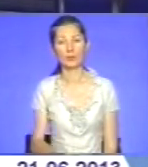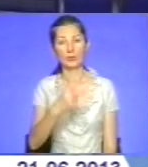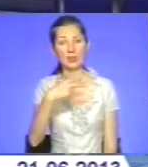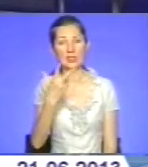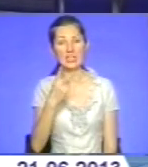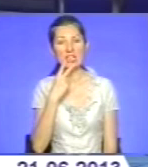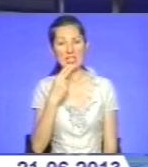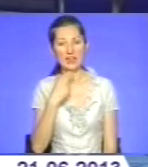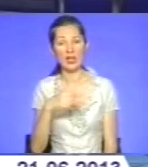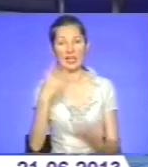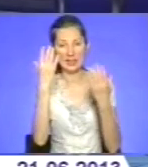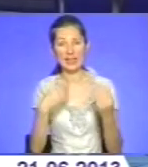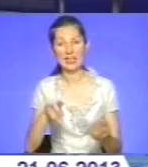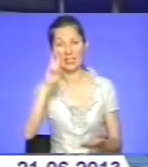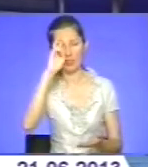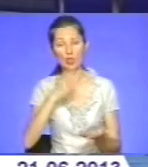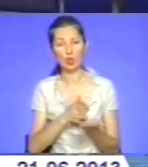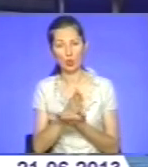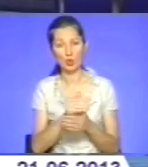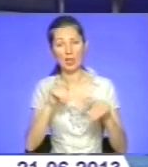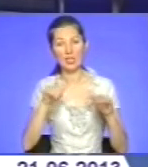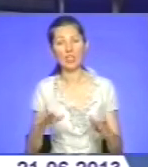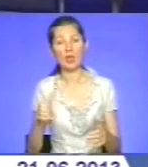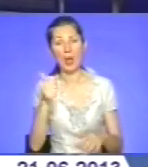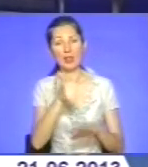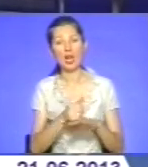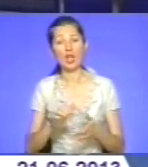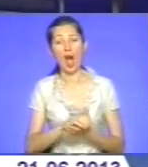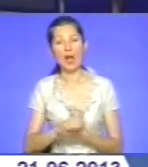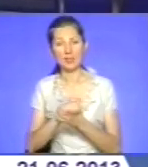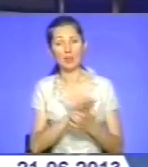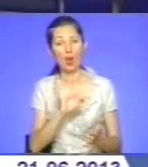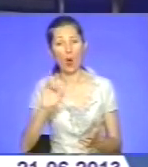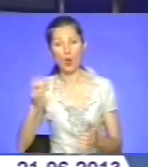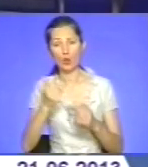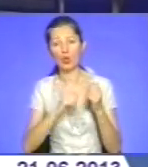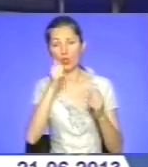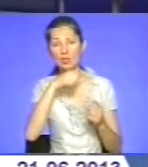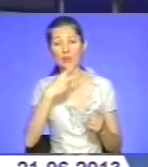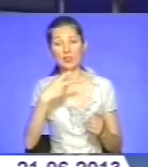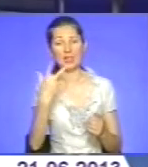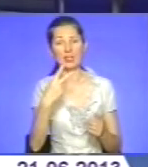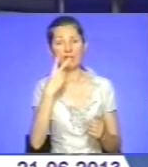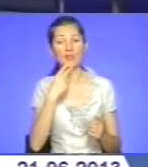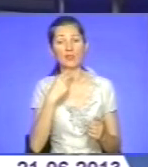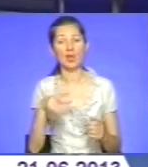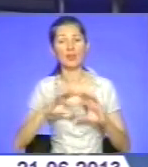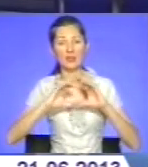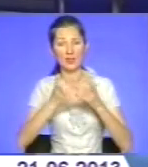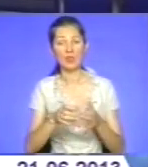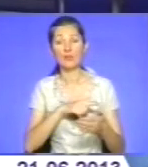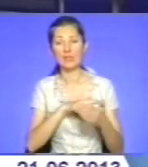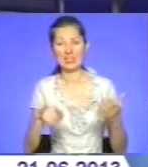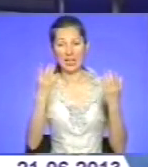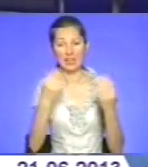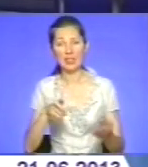Червня – День державного службовця. За рішенням Генеральної асамблеї ООН щорічно 23 червня світова спільнота відзначає День державних служб.